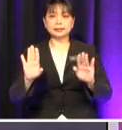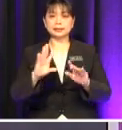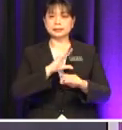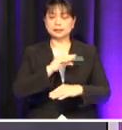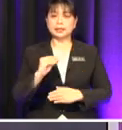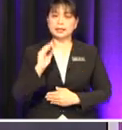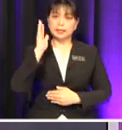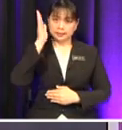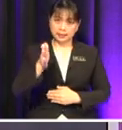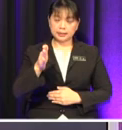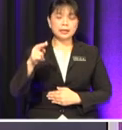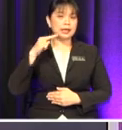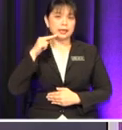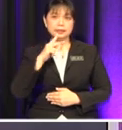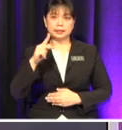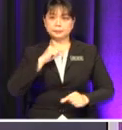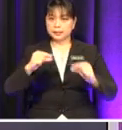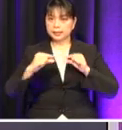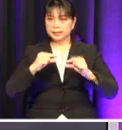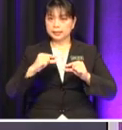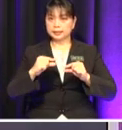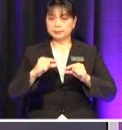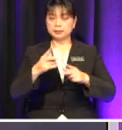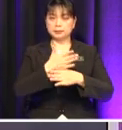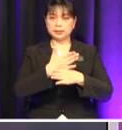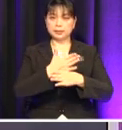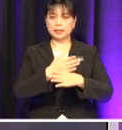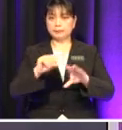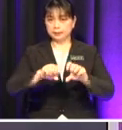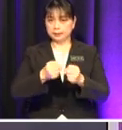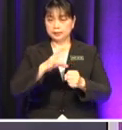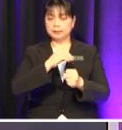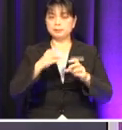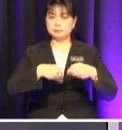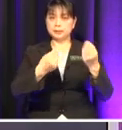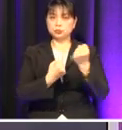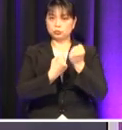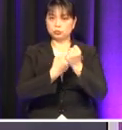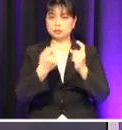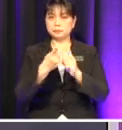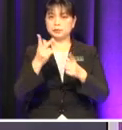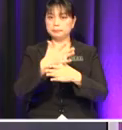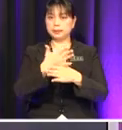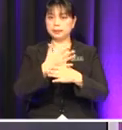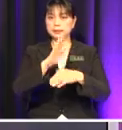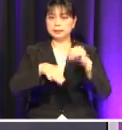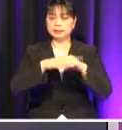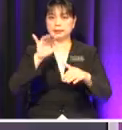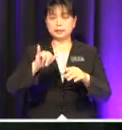pada bagian tulang yang patah Oke selain daripada itu dia memberi sokongan pada bagian yang patah